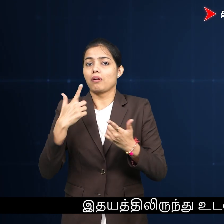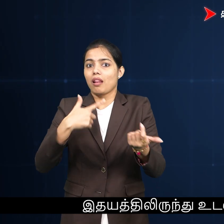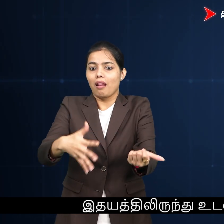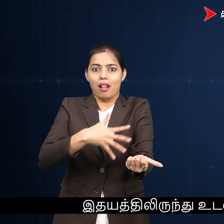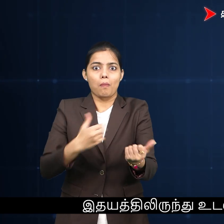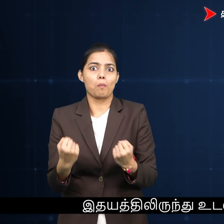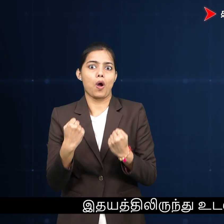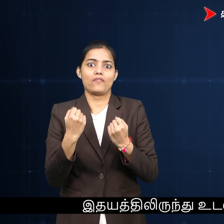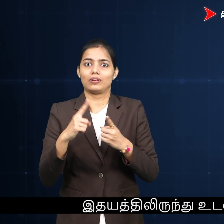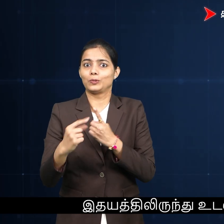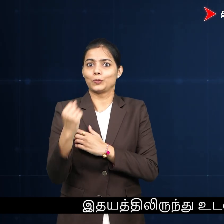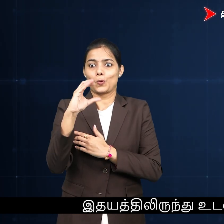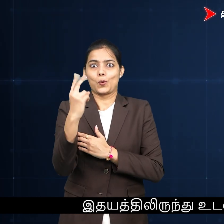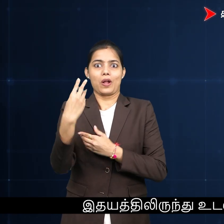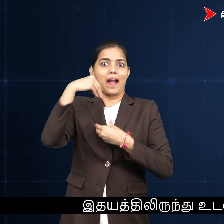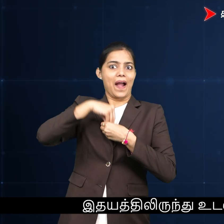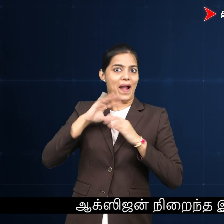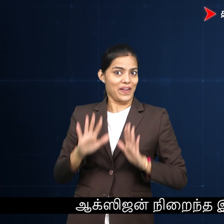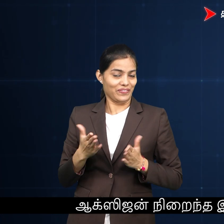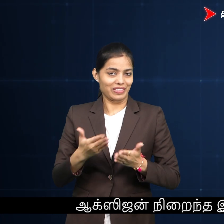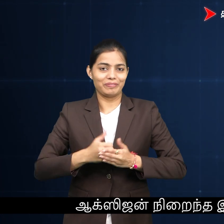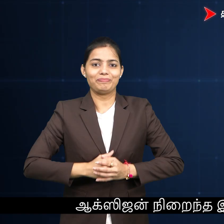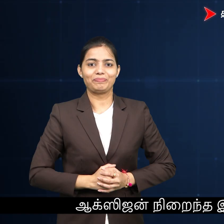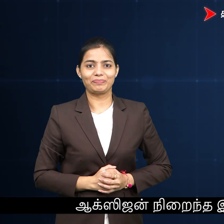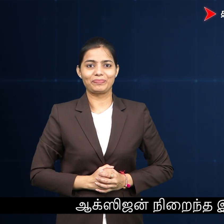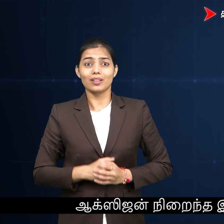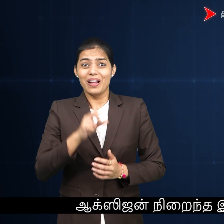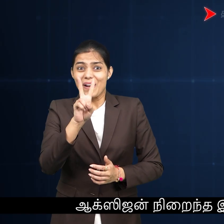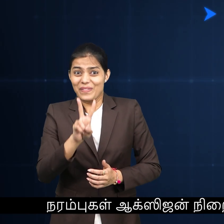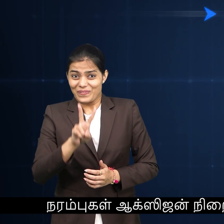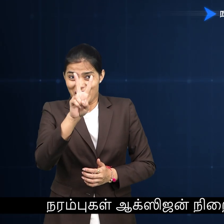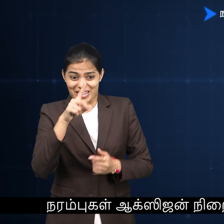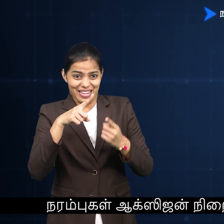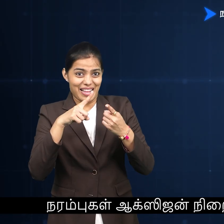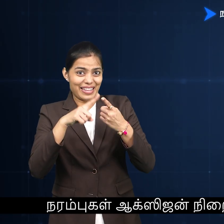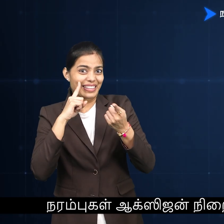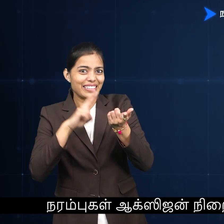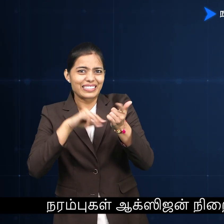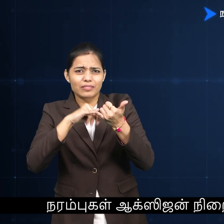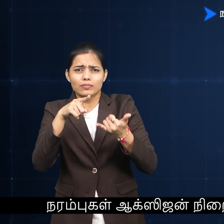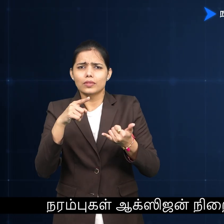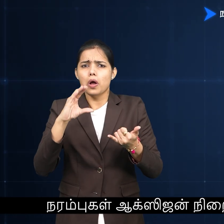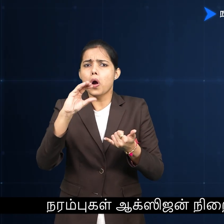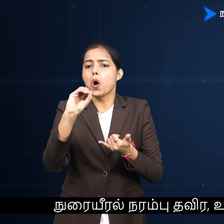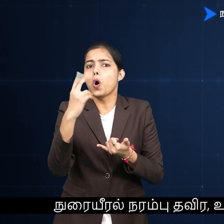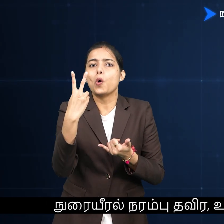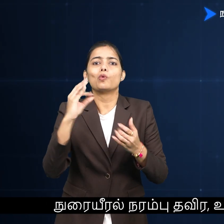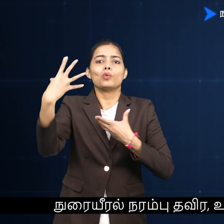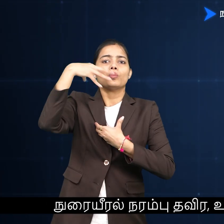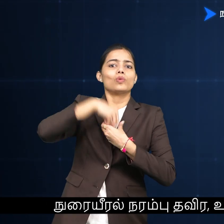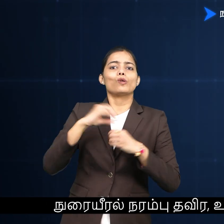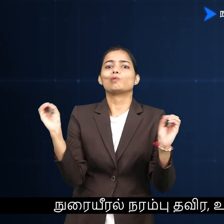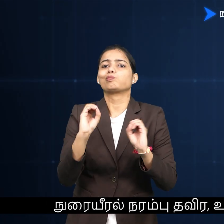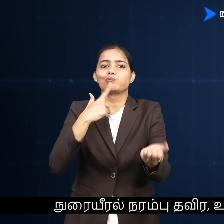அனைத்து பகுதிகளுக்கும் ஆக்சிஜன் நிறைந்த இரத்தத்தை எடுத்து செல்கிறது. நரம்புகள் ஆக்சிஜன் நிறைந்த இரத்தத்தை